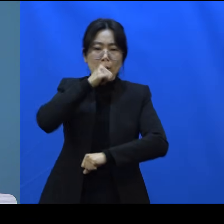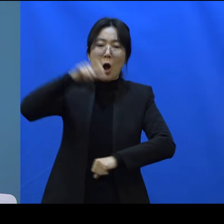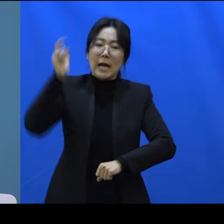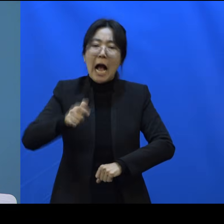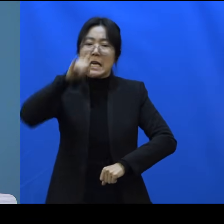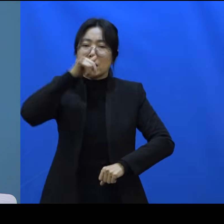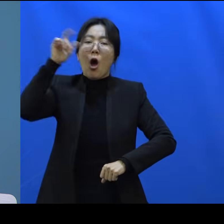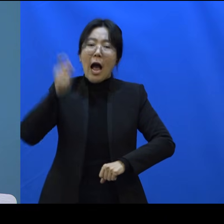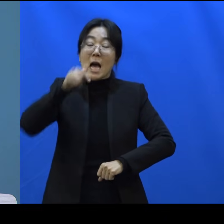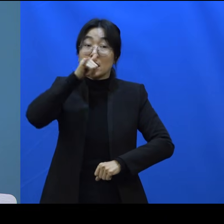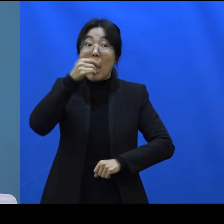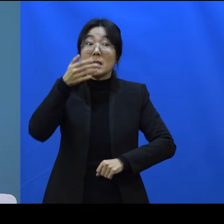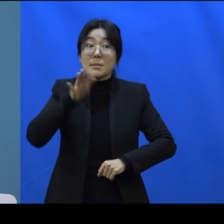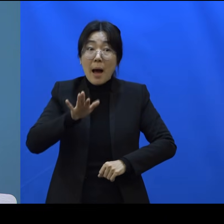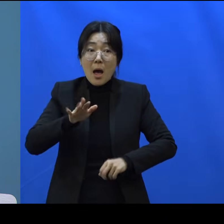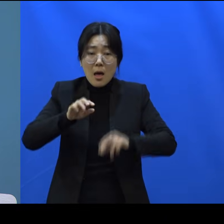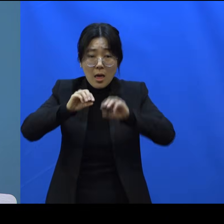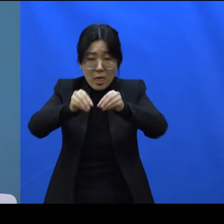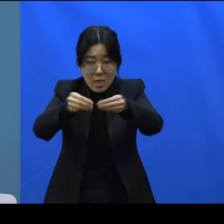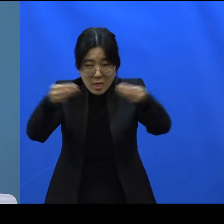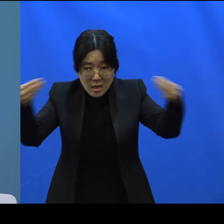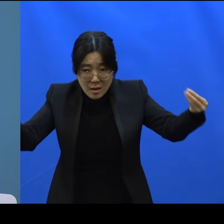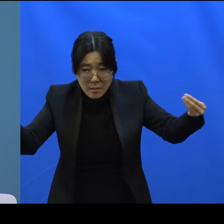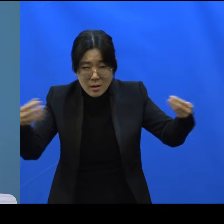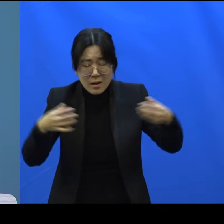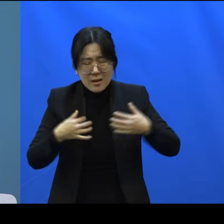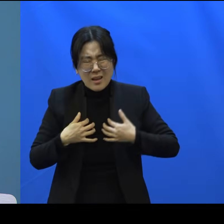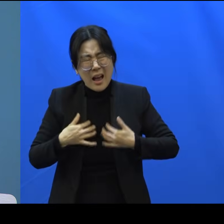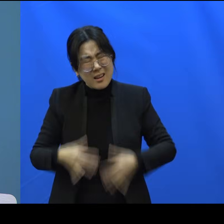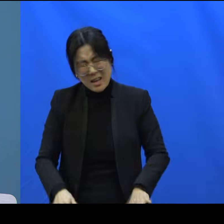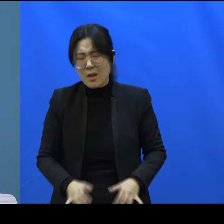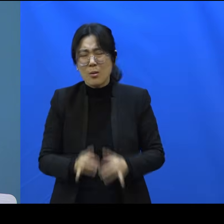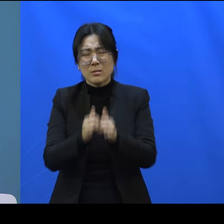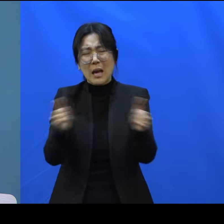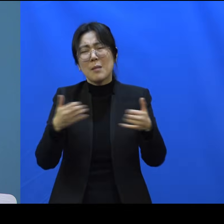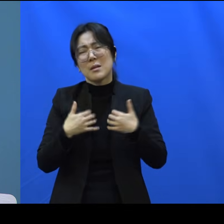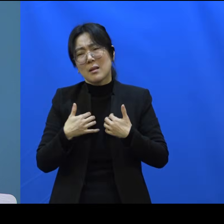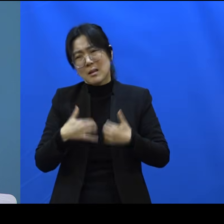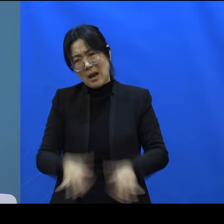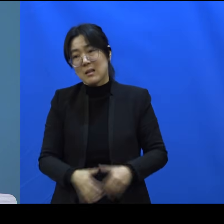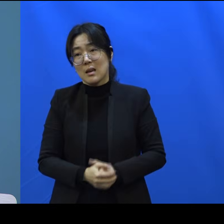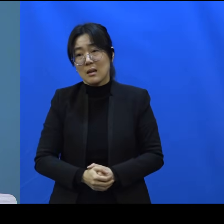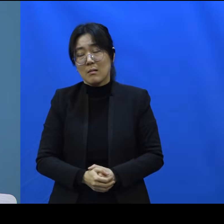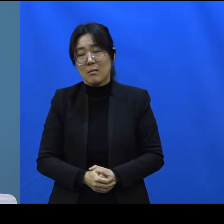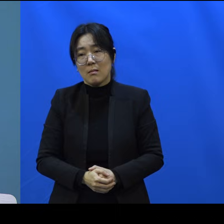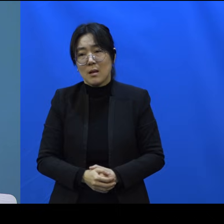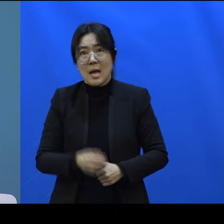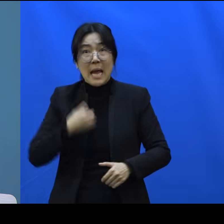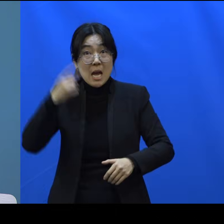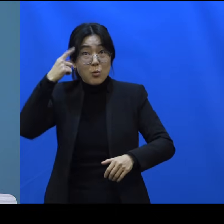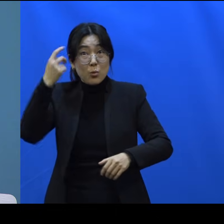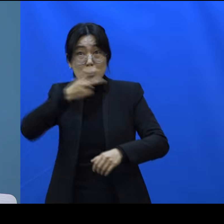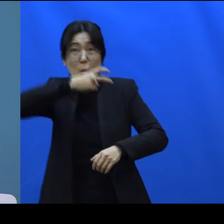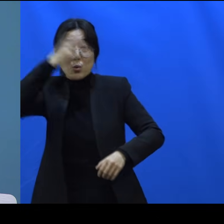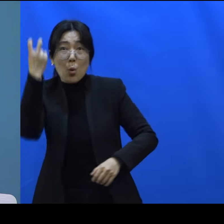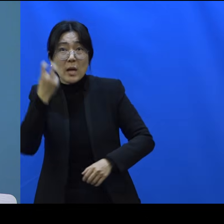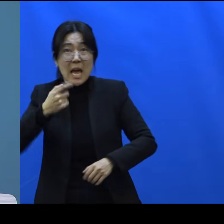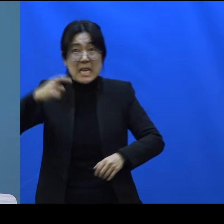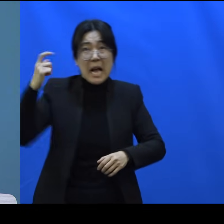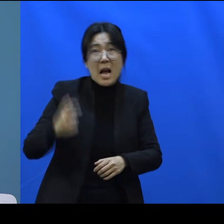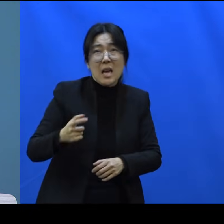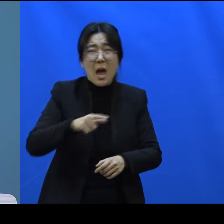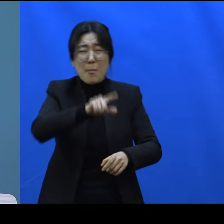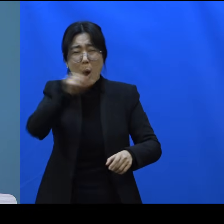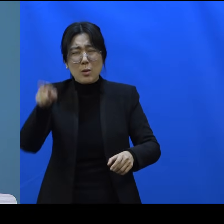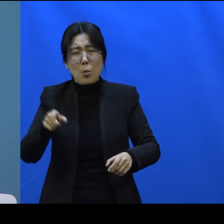아무리 힘을 길러도, 또 우리가 아무리 지혜를 길러도, 우리가 가지고 있는 모든 걸 아무리 동원해도 인간은 인간이라는 거죠. 한계를 갖고